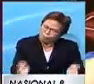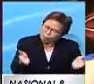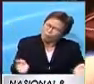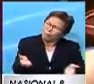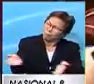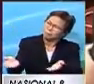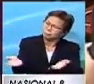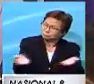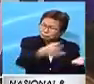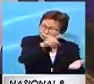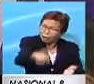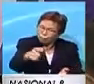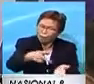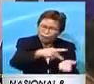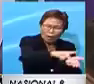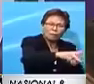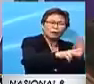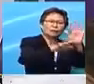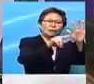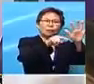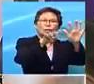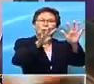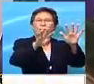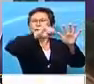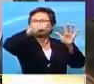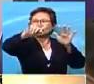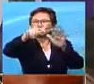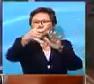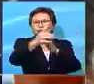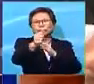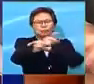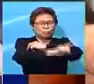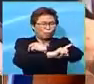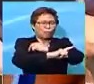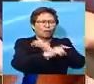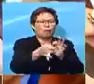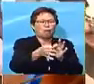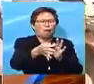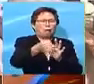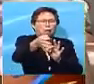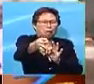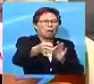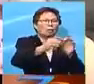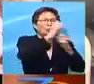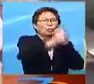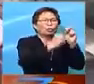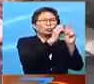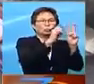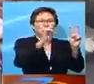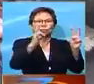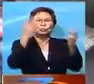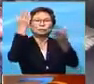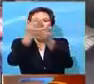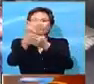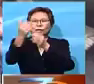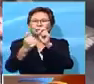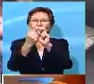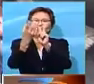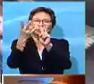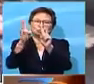orang ramai menjelaskan 5.4 juta kompaun tertunggak dari 2007 hingga 2013.